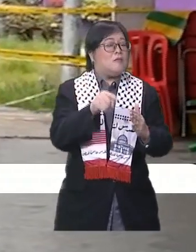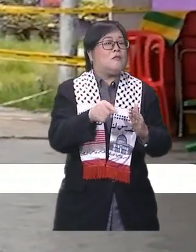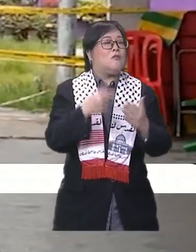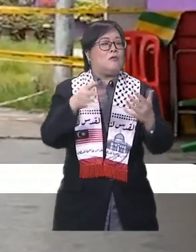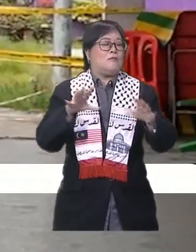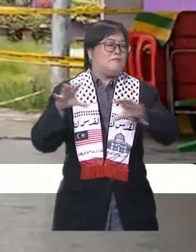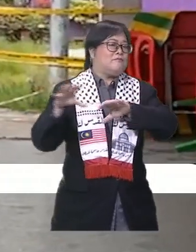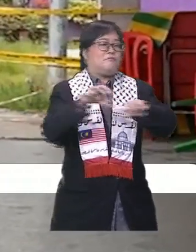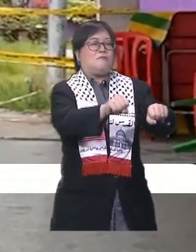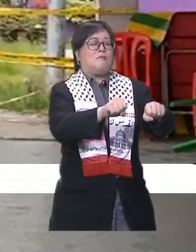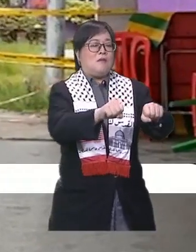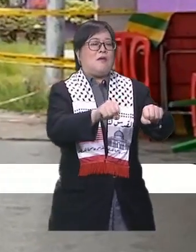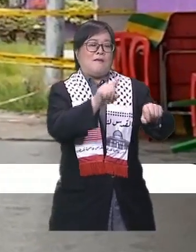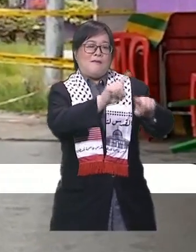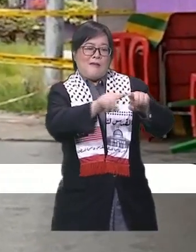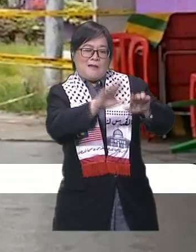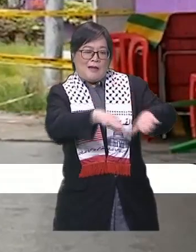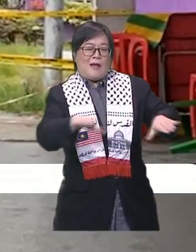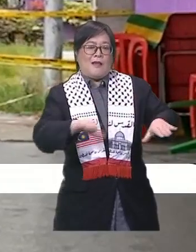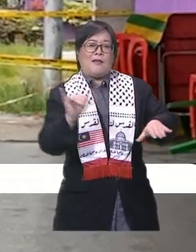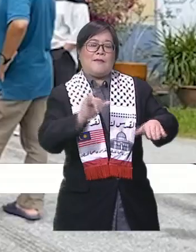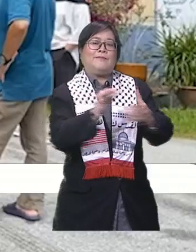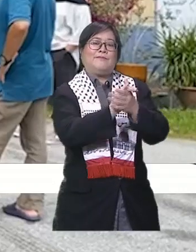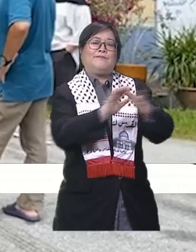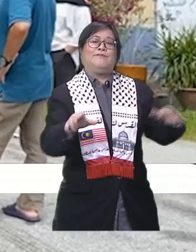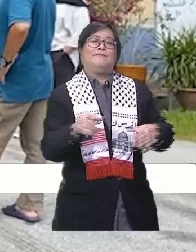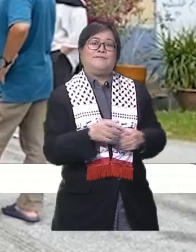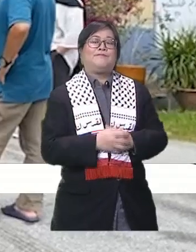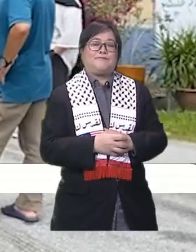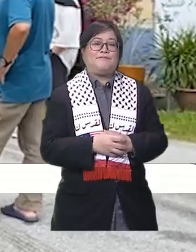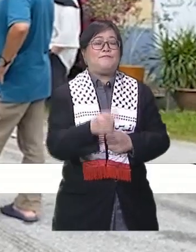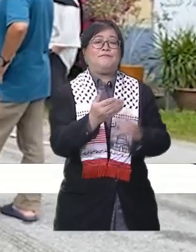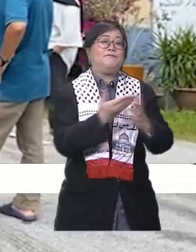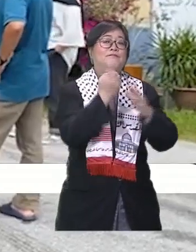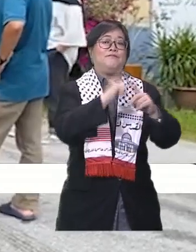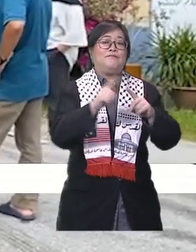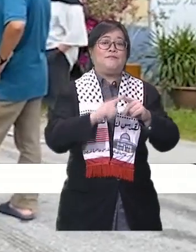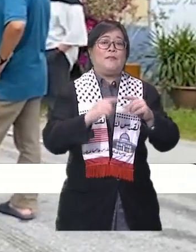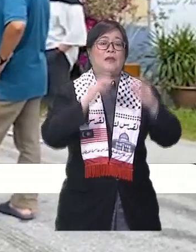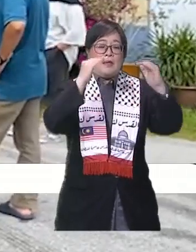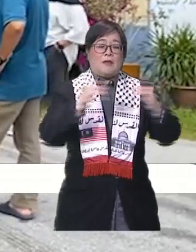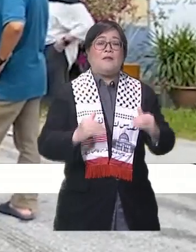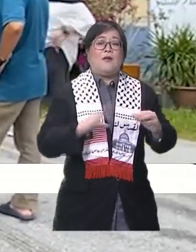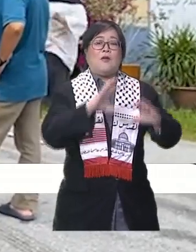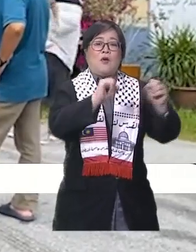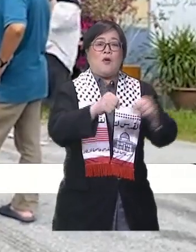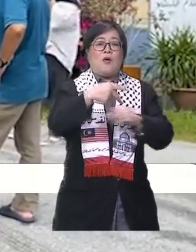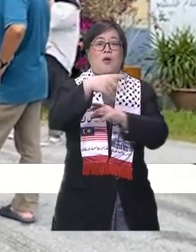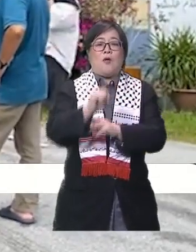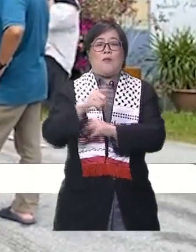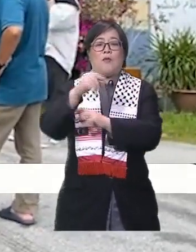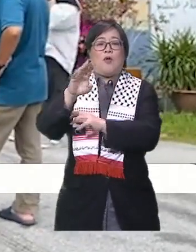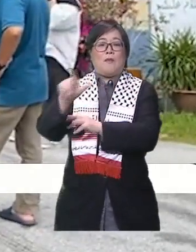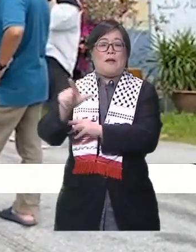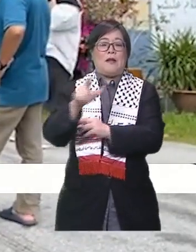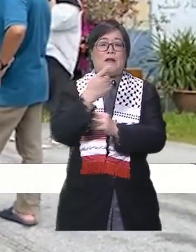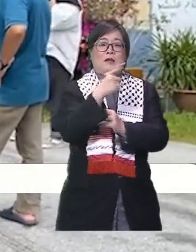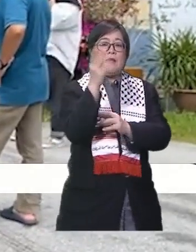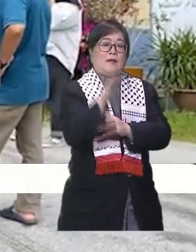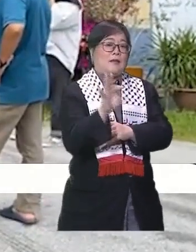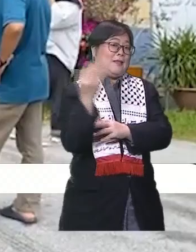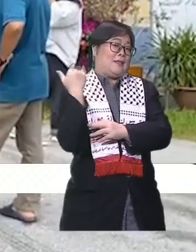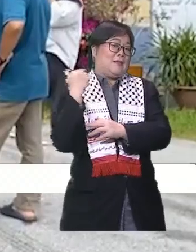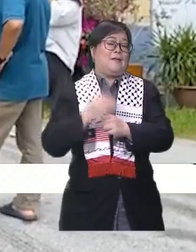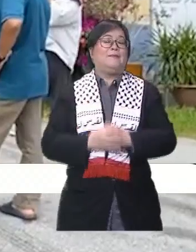diserbu dan beberapa kanak-kanak turut diselamatkan menerusi beberapa Siri serbuan op Global bermula 11 September